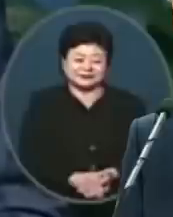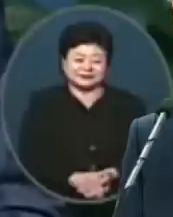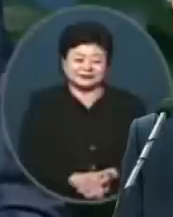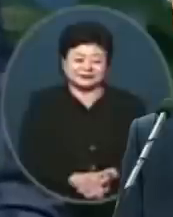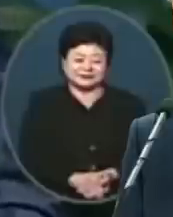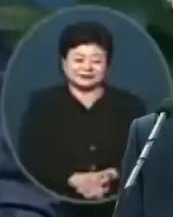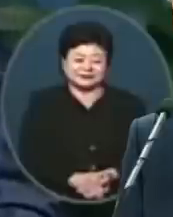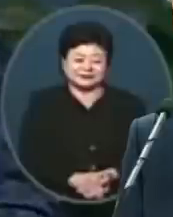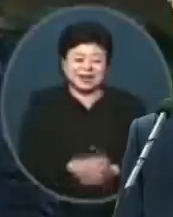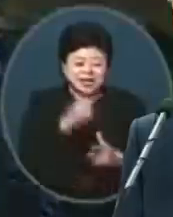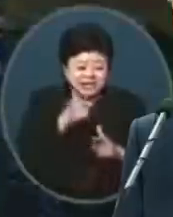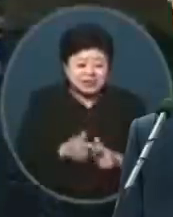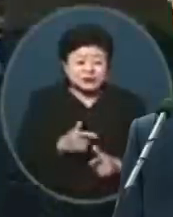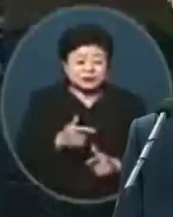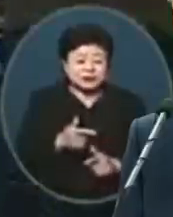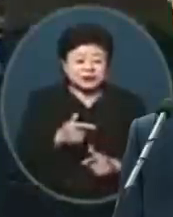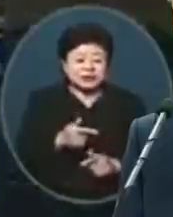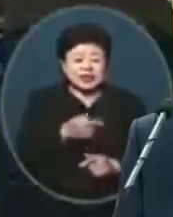내가 너희를 쉬게 하리라.